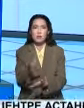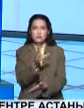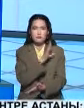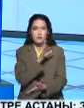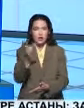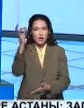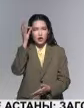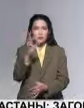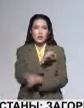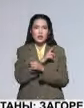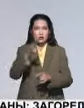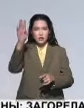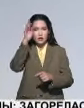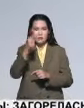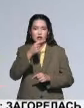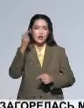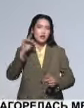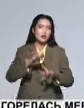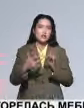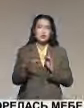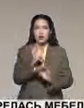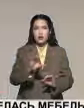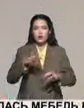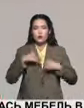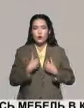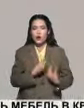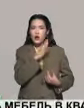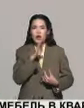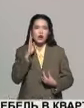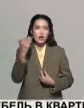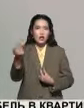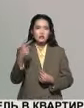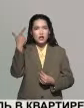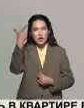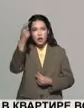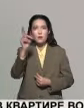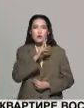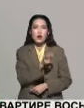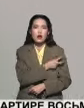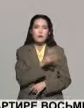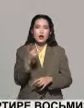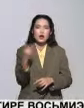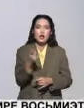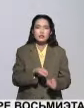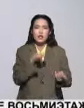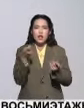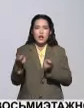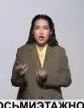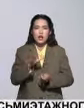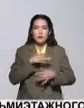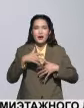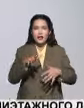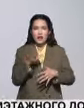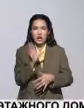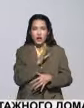реанимации. Напомню, о смерти мальчика накануне в соцсетях рассказала горем убитая мать. Она сообщила, что в медучреждение ребенка привезли с незначительной